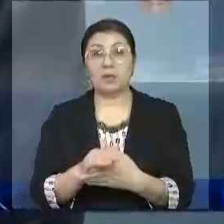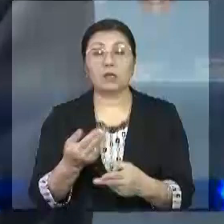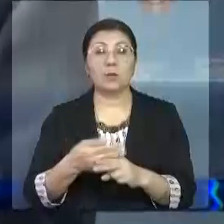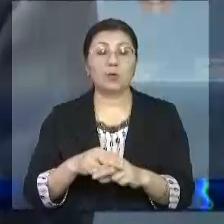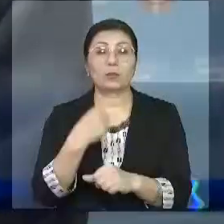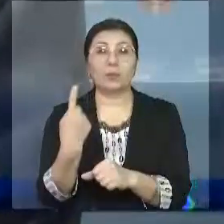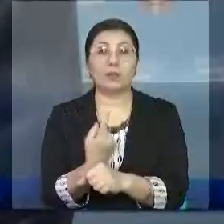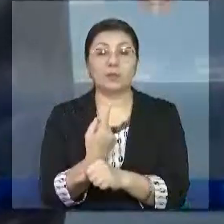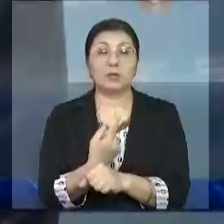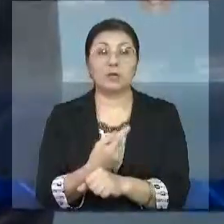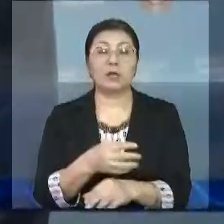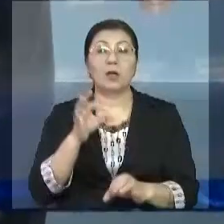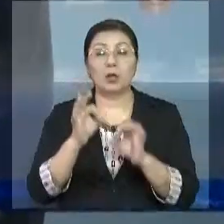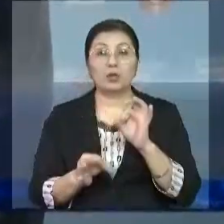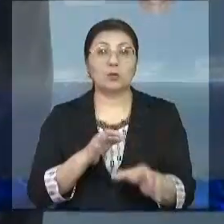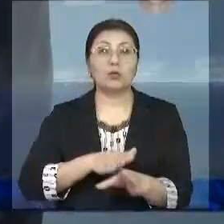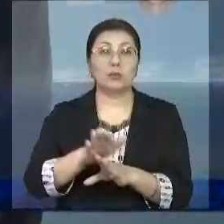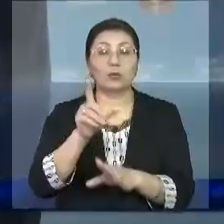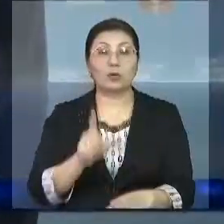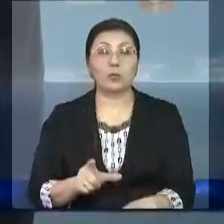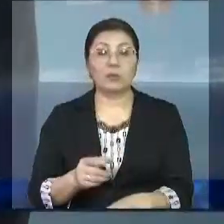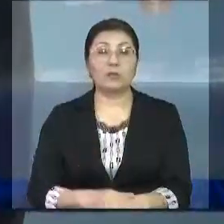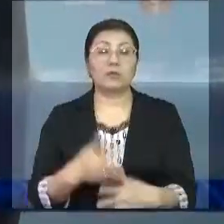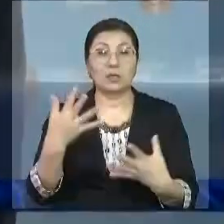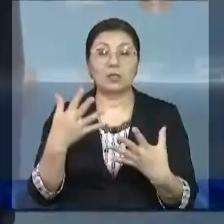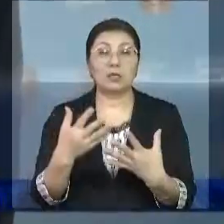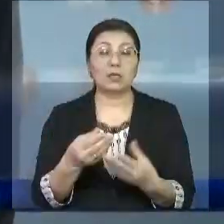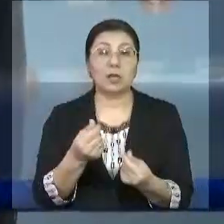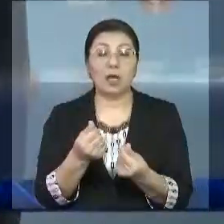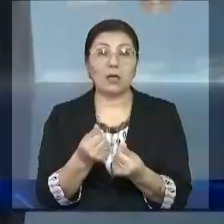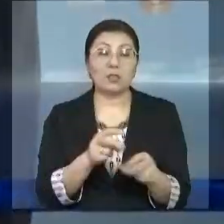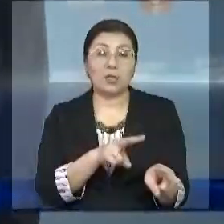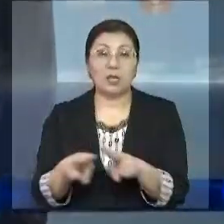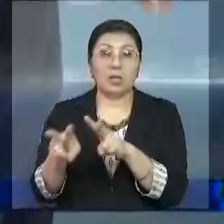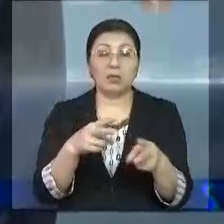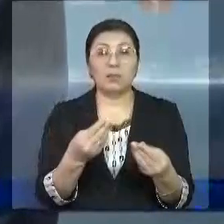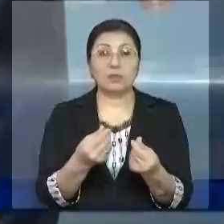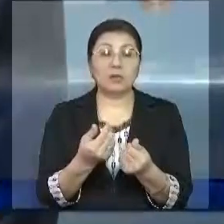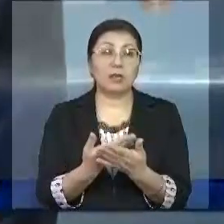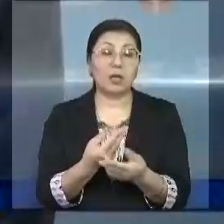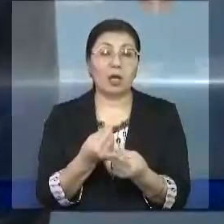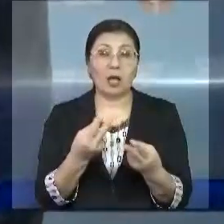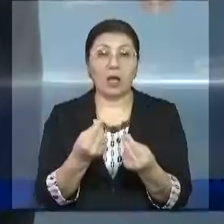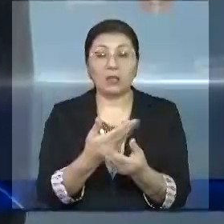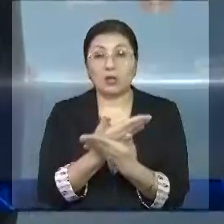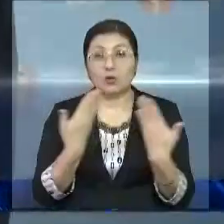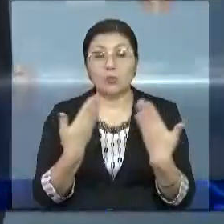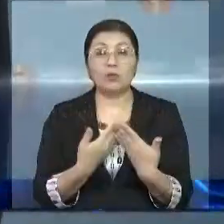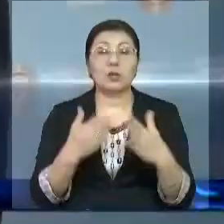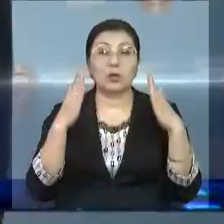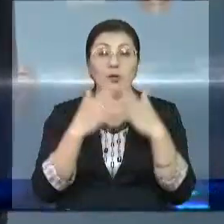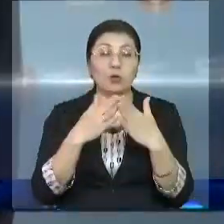біріншіден сот орындаушы борышкердің есепшоттарында ақша қаражаттарын тексереді. Есепшотында ақша қаражаттары болмаған жағдайда жылжымалы мүлкін